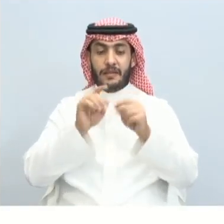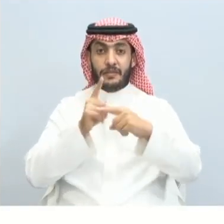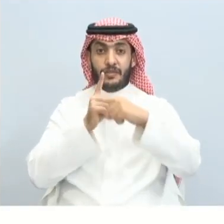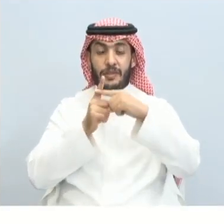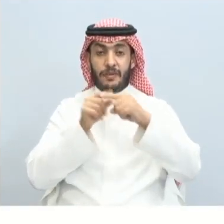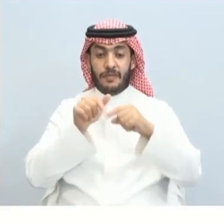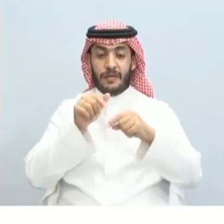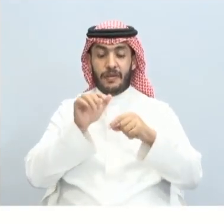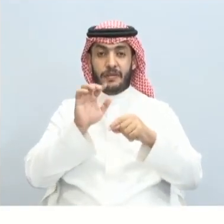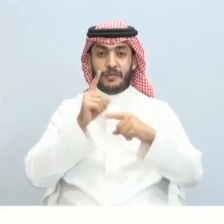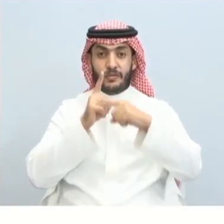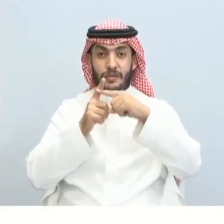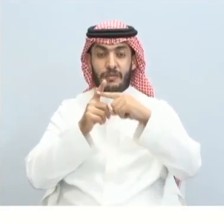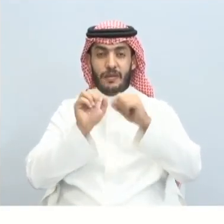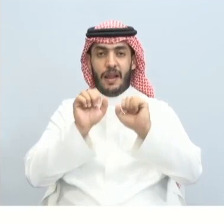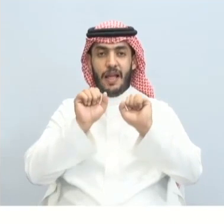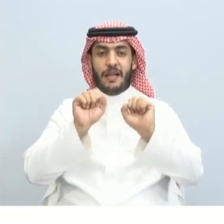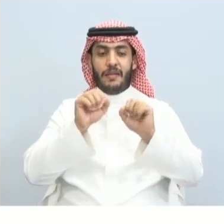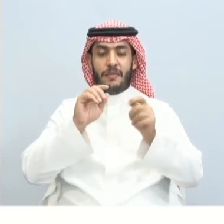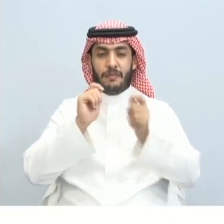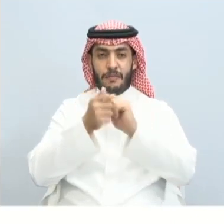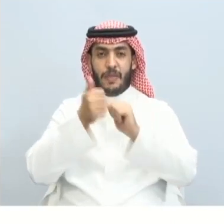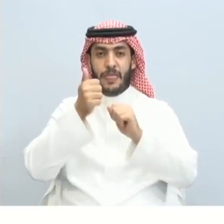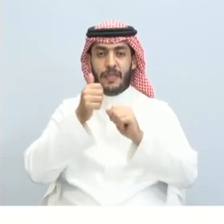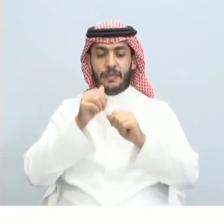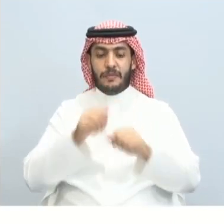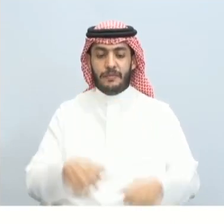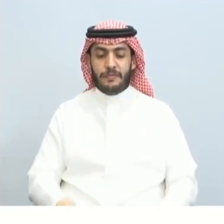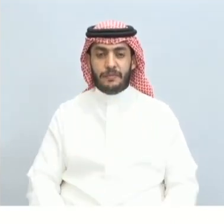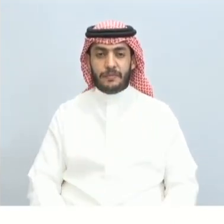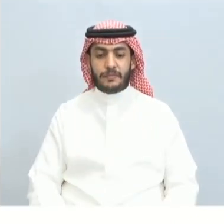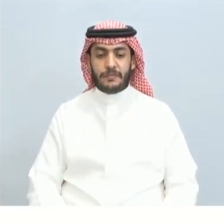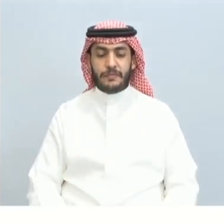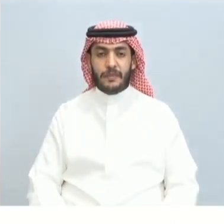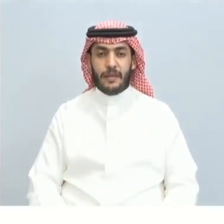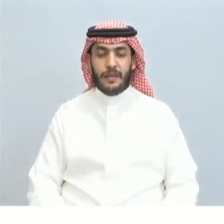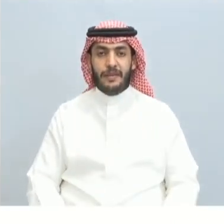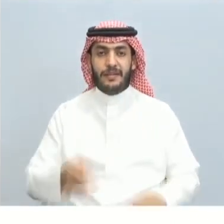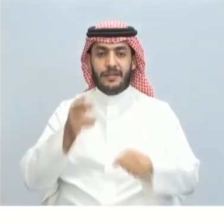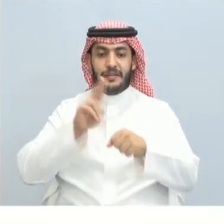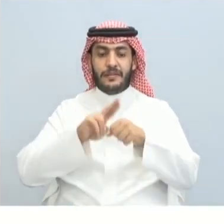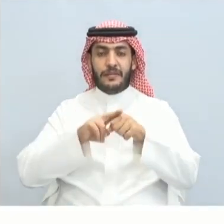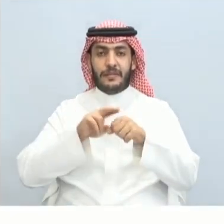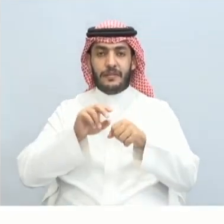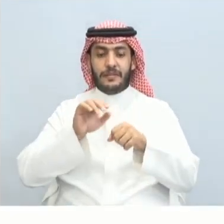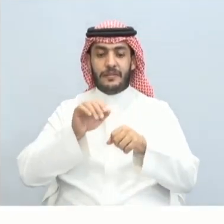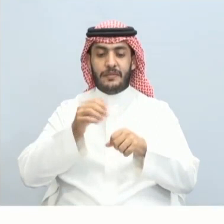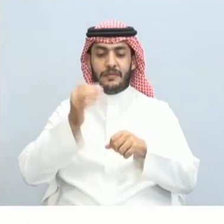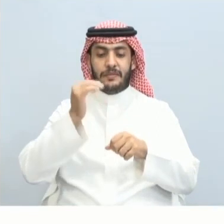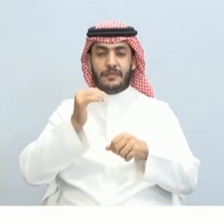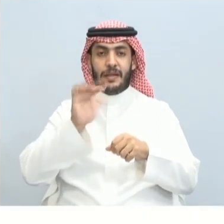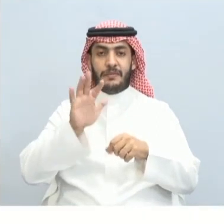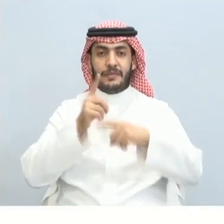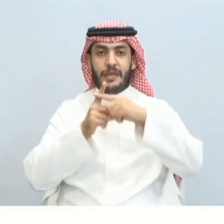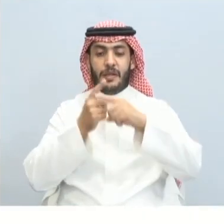او الجمع له خاصيه الابدال او الجمع ابدالي سوف نعيد نعيد ترتيب هذه العباره بحيث نكتبها ماذا